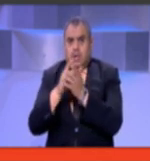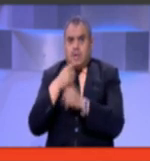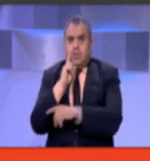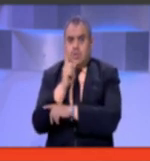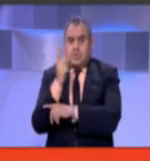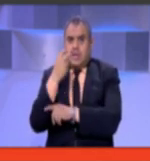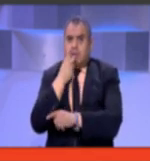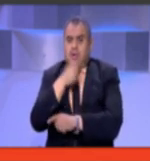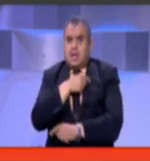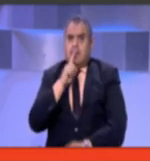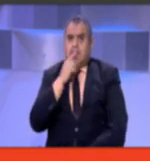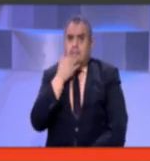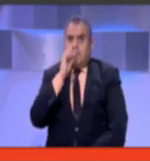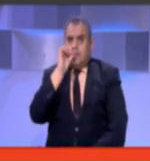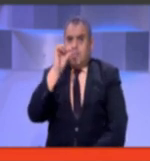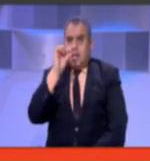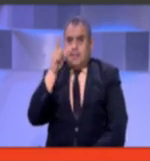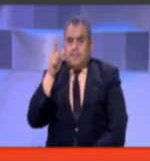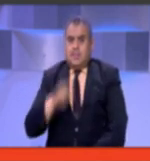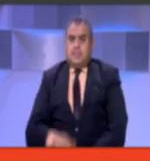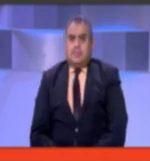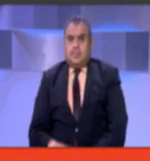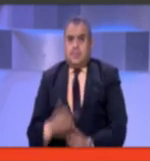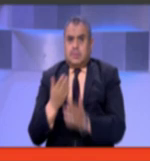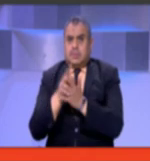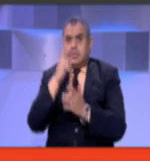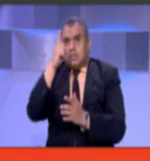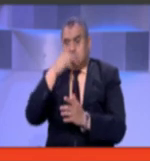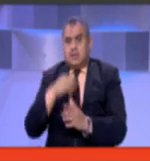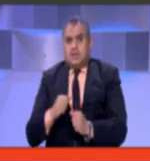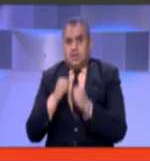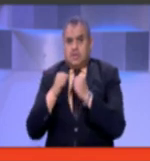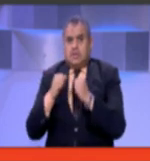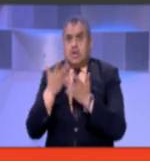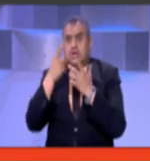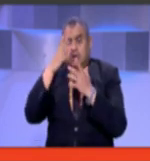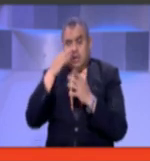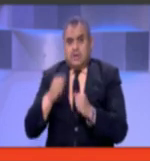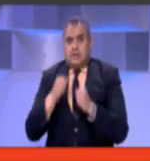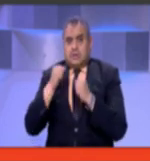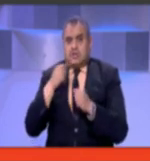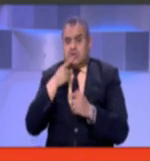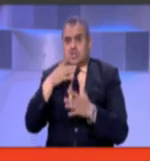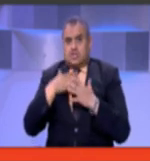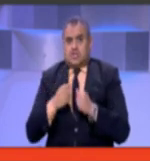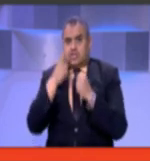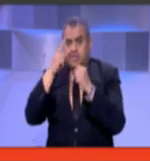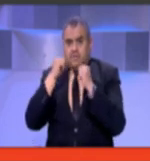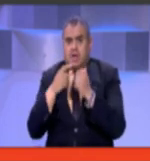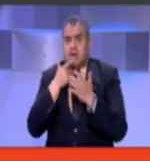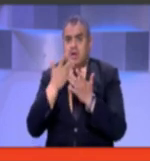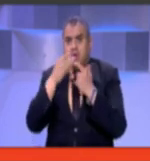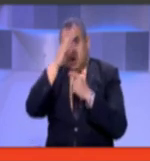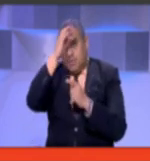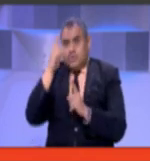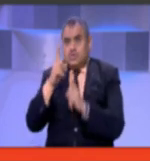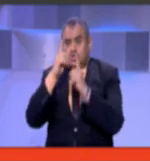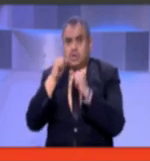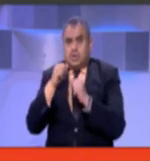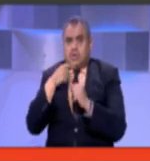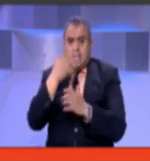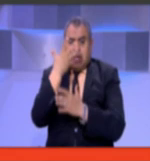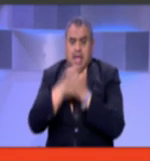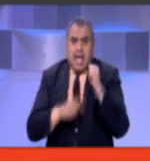محمد. يعني أستاذ محمد، طبعا أنا بتمنى لحضرتك يعني السلامة، وربنا يكمل شفاك على خير، وحمد لله على